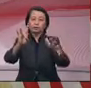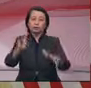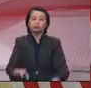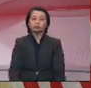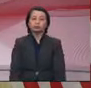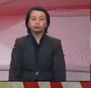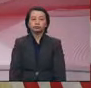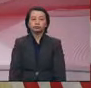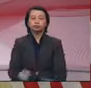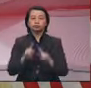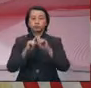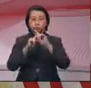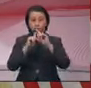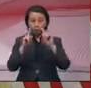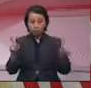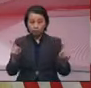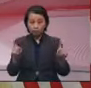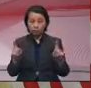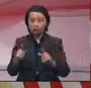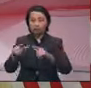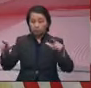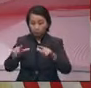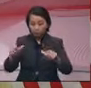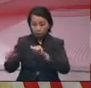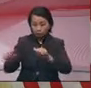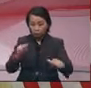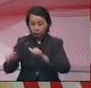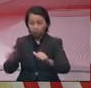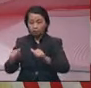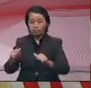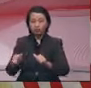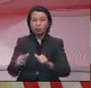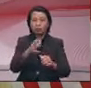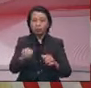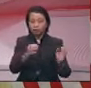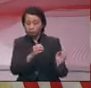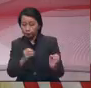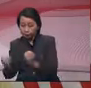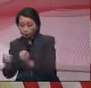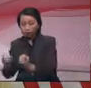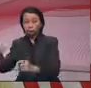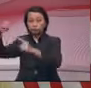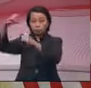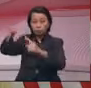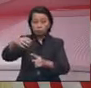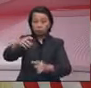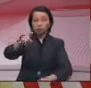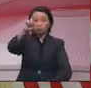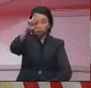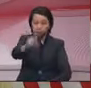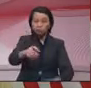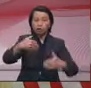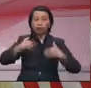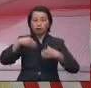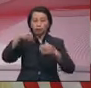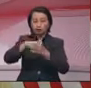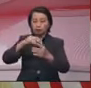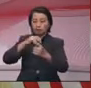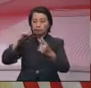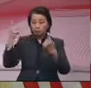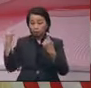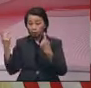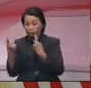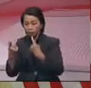Walau bagaimanapun, pelaksanaan aktiviti sukan dan penganjuran kejohanan perlu diadakan dalam keadaan